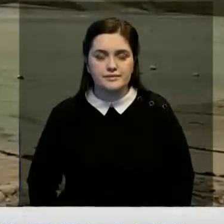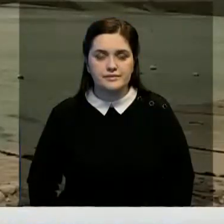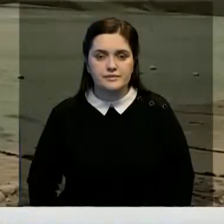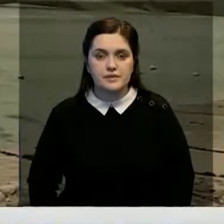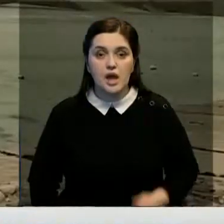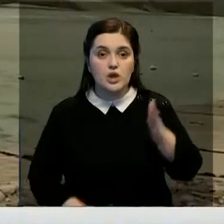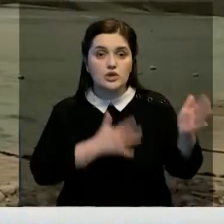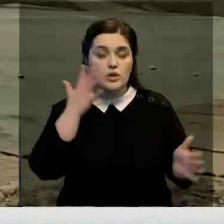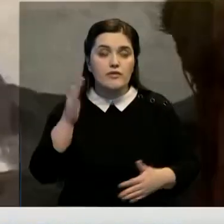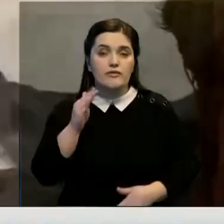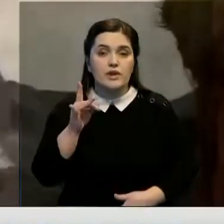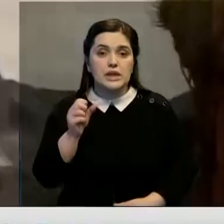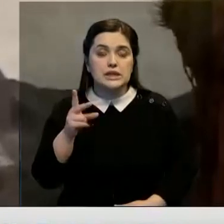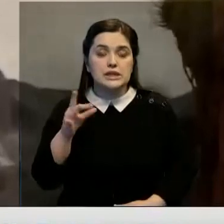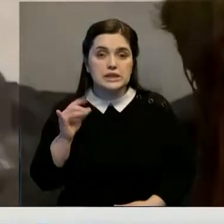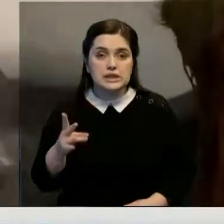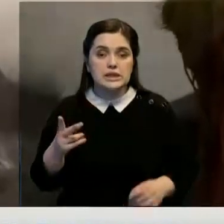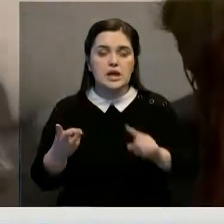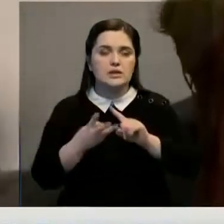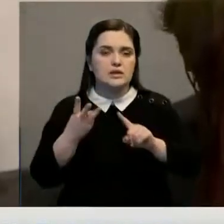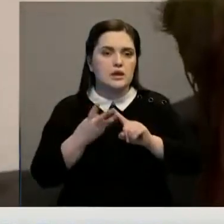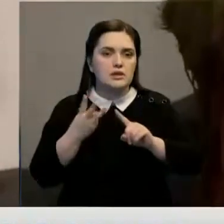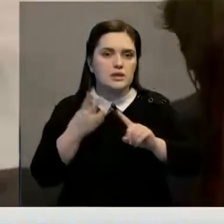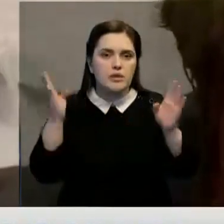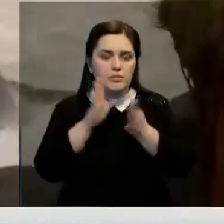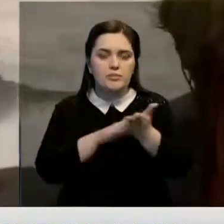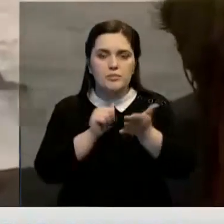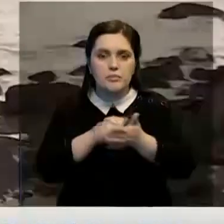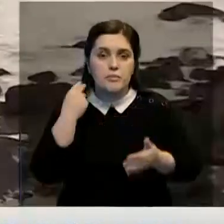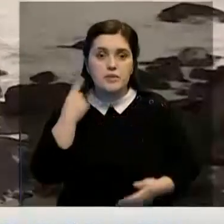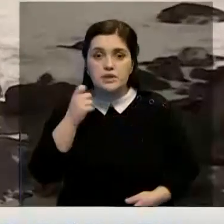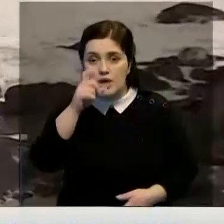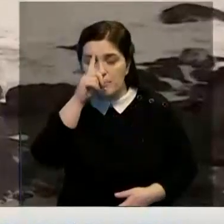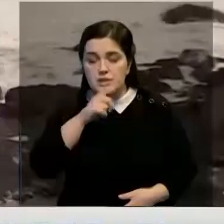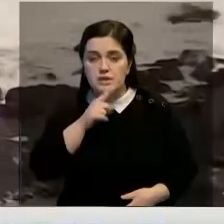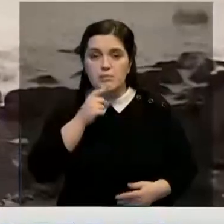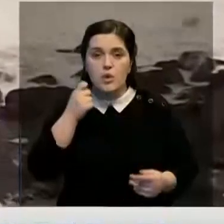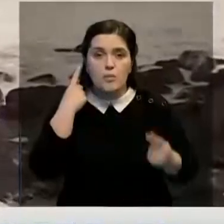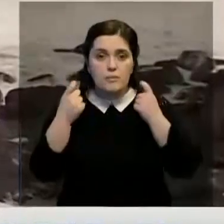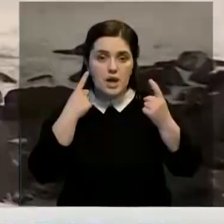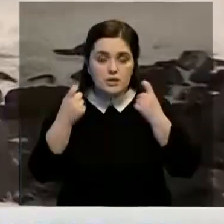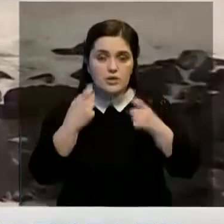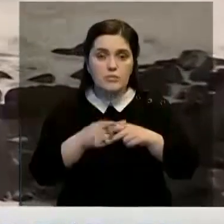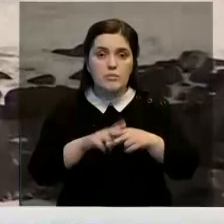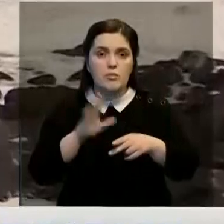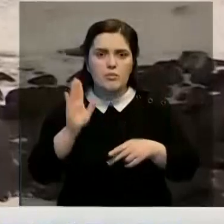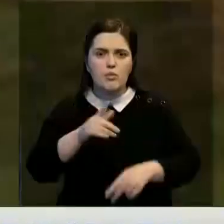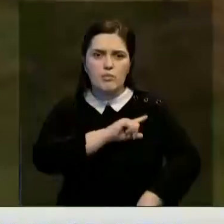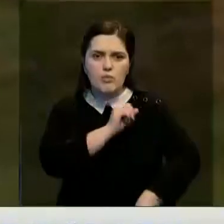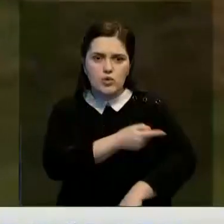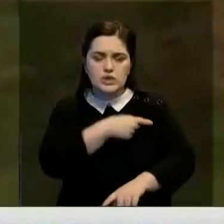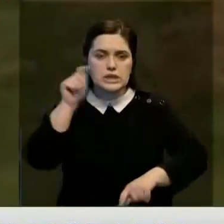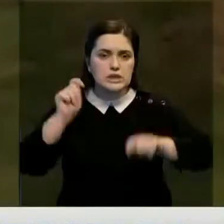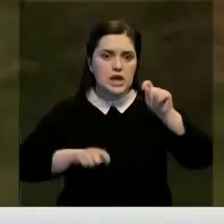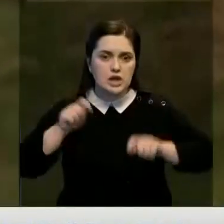Шторм Франклин, похоже, станет третьим ураганом, обрушившимся на Великобританию за месяц. По прогнозам синоптиков, с собой он принесет мощные дожди